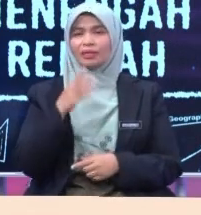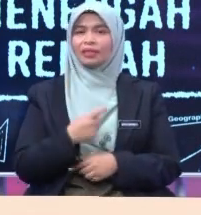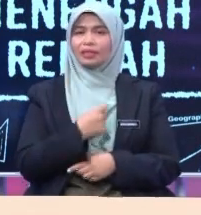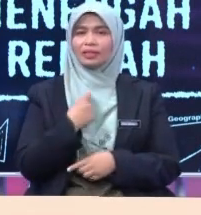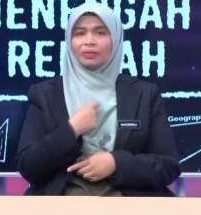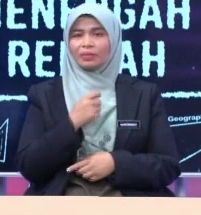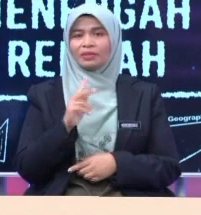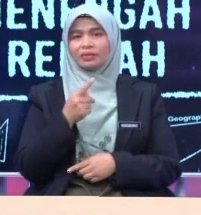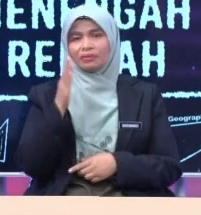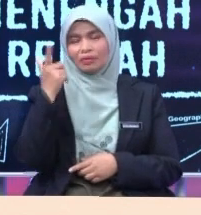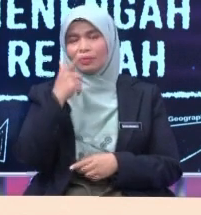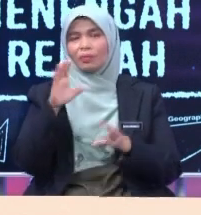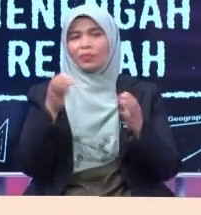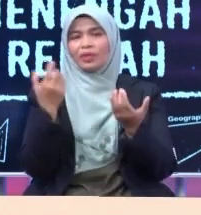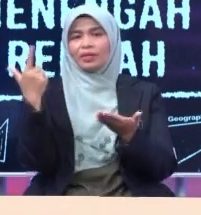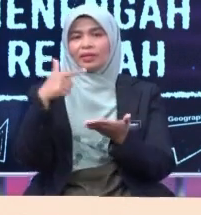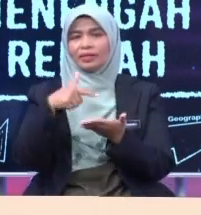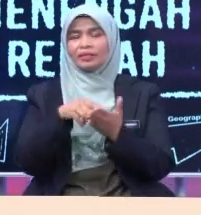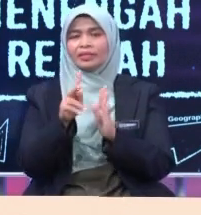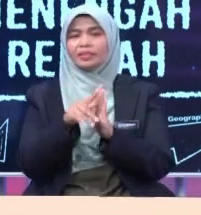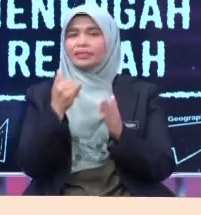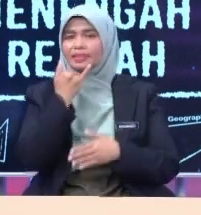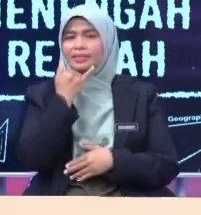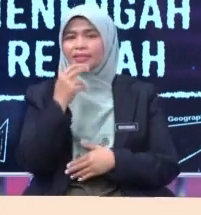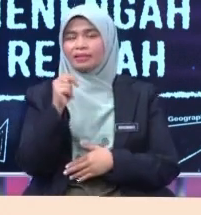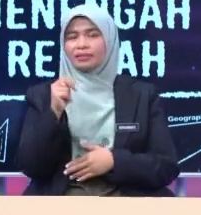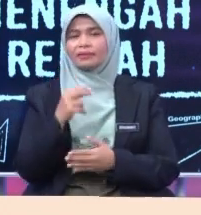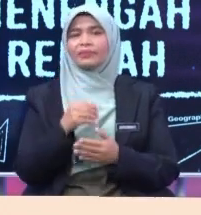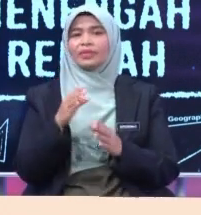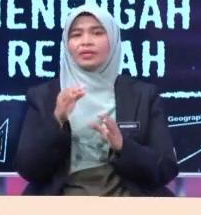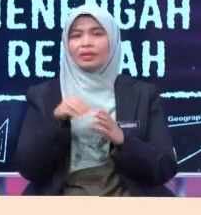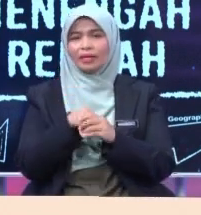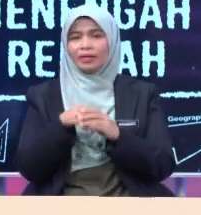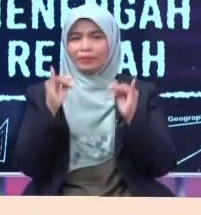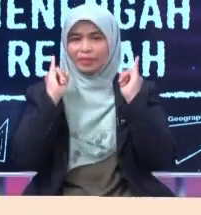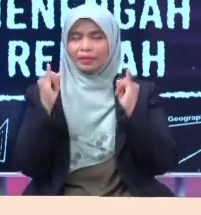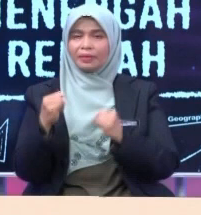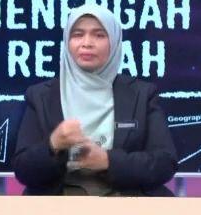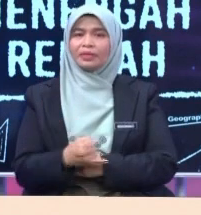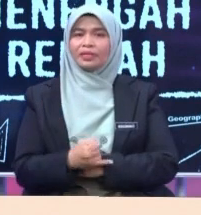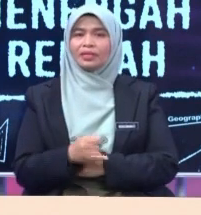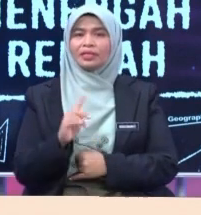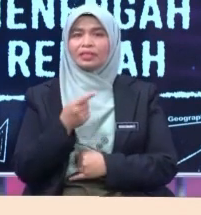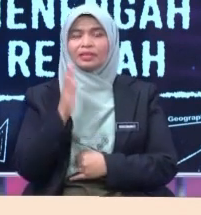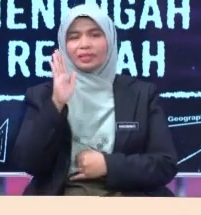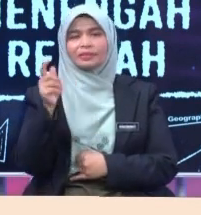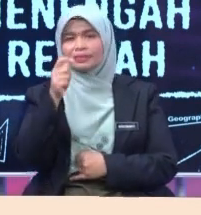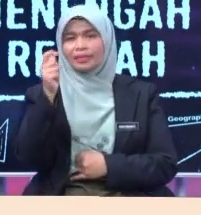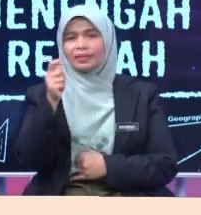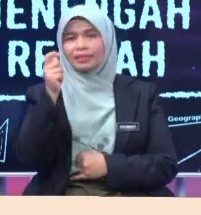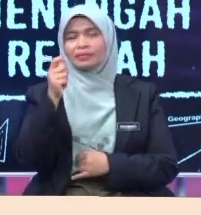bertaubat, kita tak buat lagi dah kesalahan tersebut. Okay, dari aspek ibadat pula, sentiasa memperbanyakkan amal soleh kita. Sebab